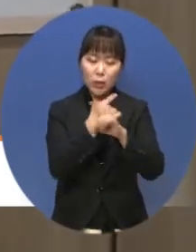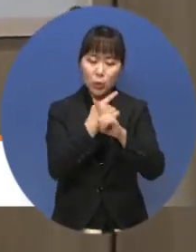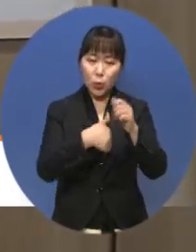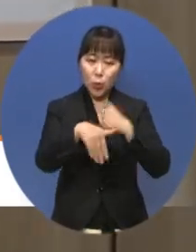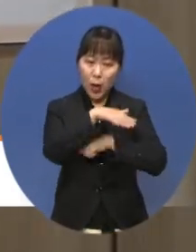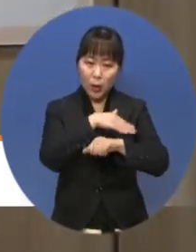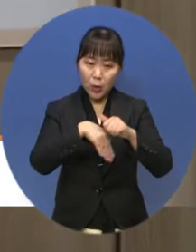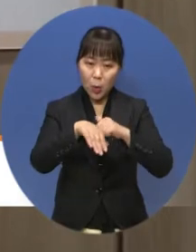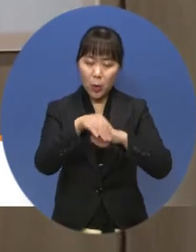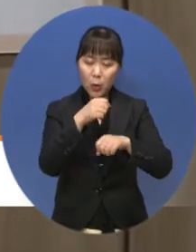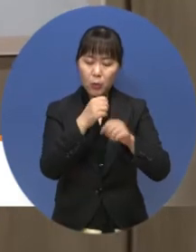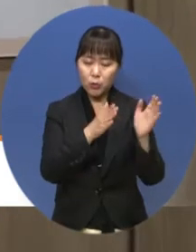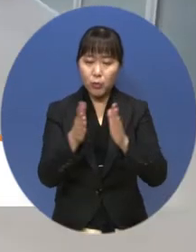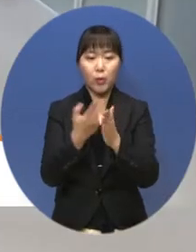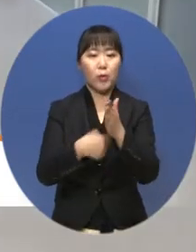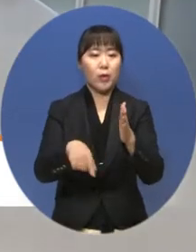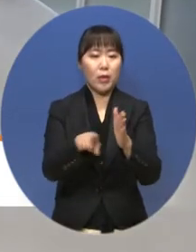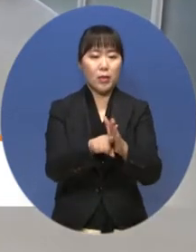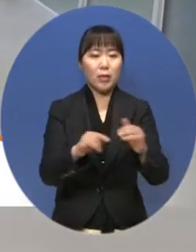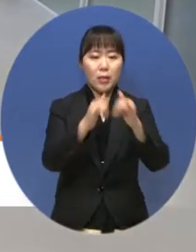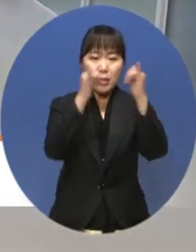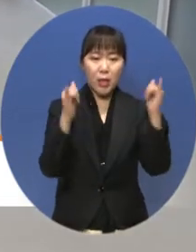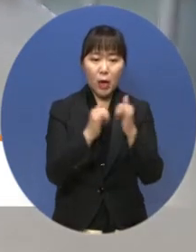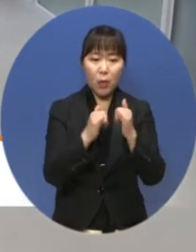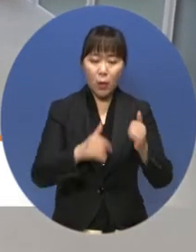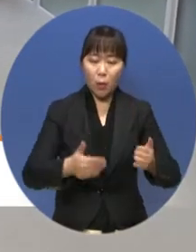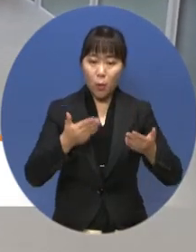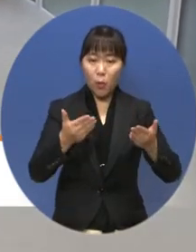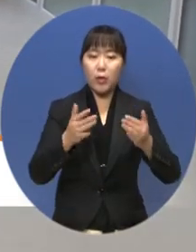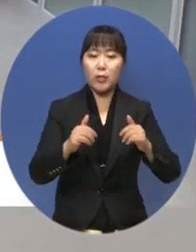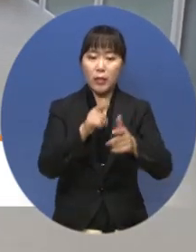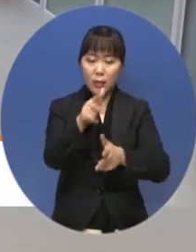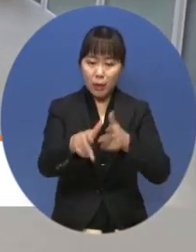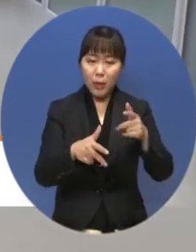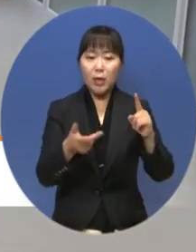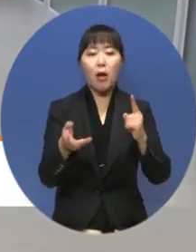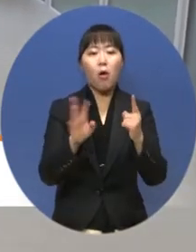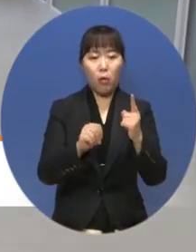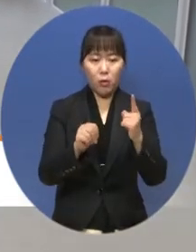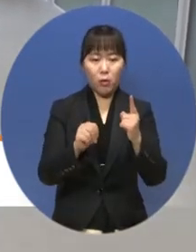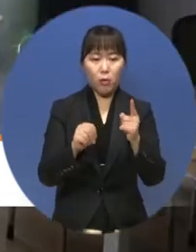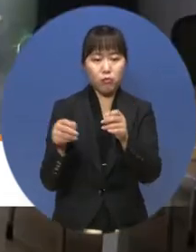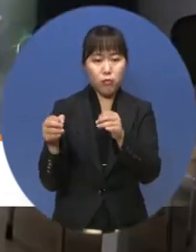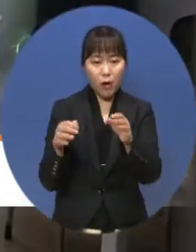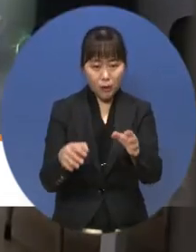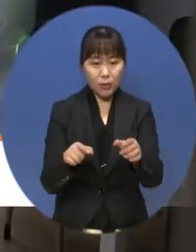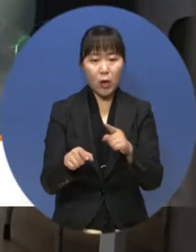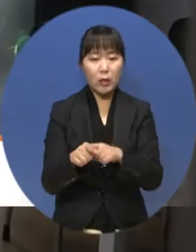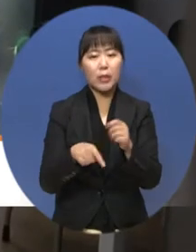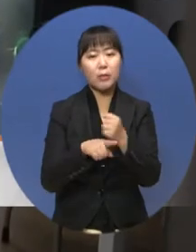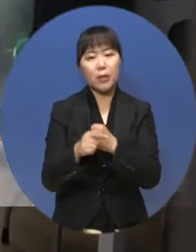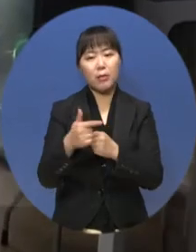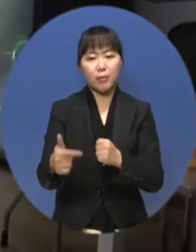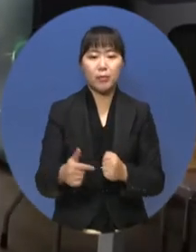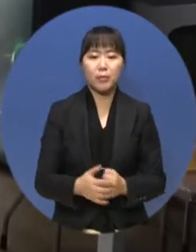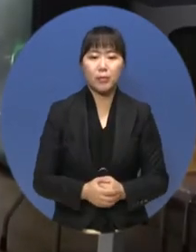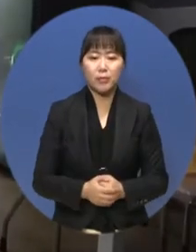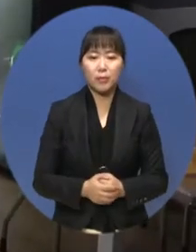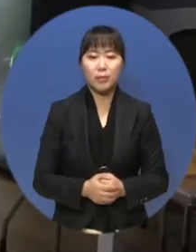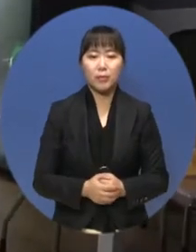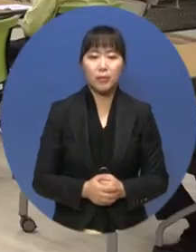치료 환경 조성을 위해 사회공헌 사업으로 1억 원의 후원금을 전달해 의미가 컸습니다.